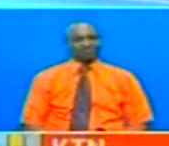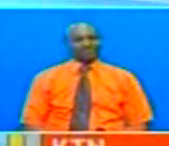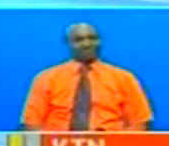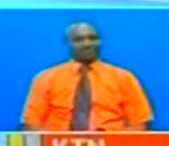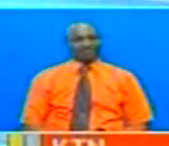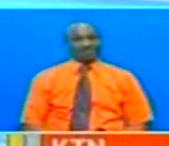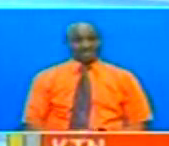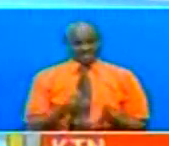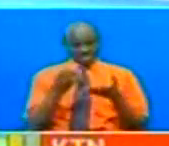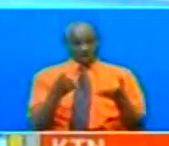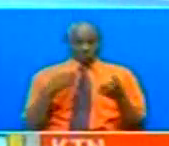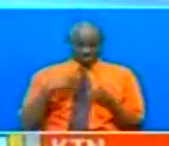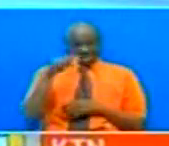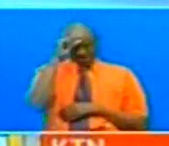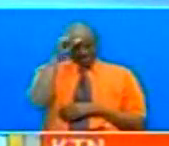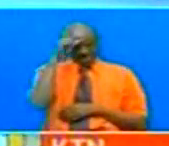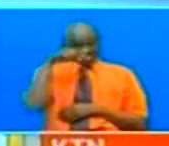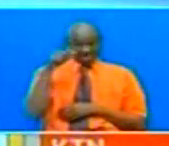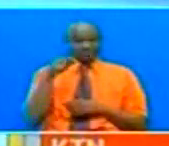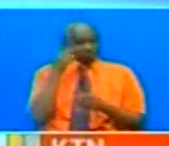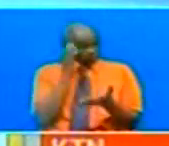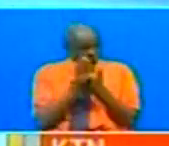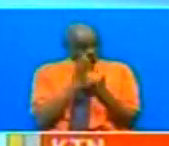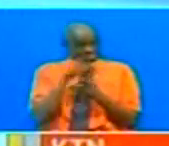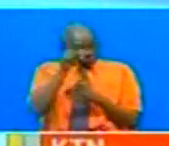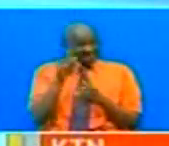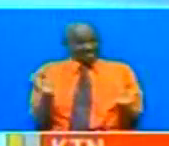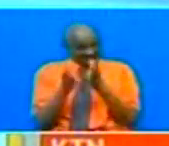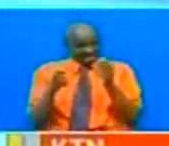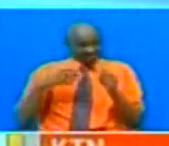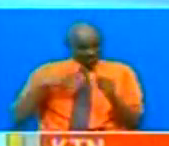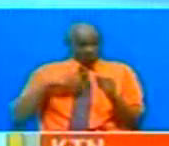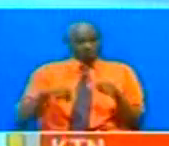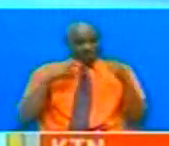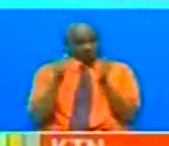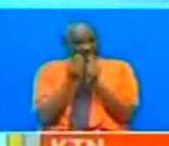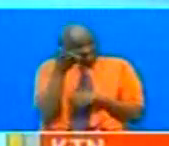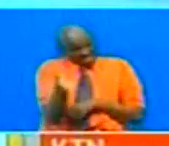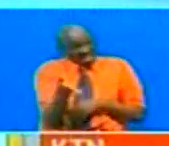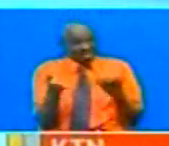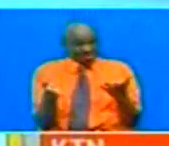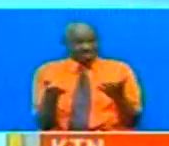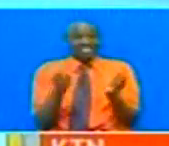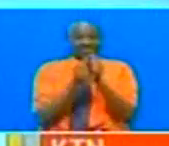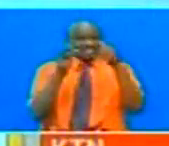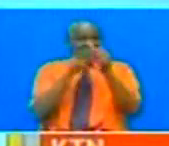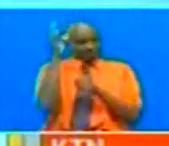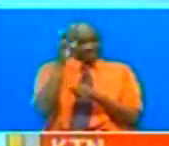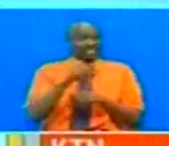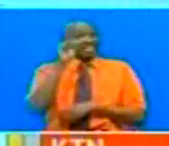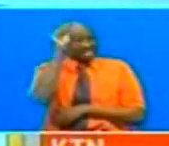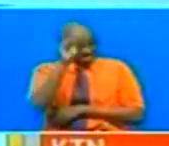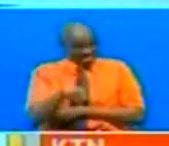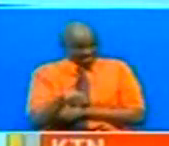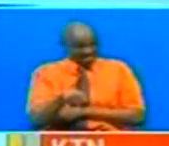Kama serikali imeweka juhudi za kutosha kuhakikisha uwiano humu nchini, asilimia 17 wanasema ndio